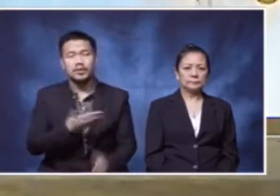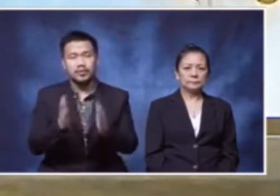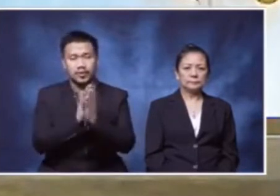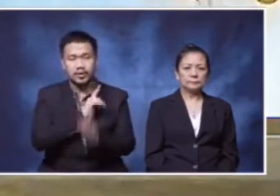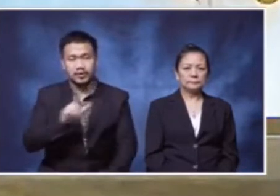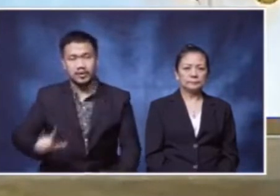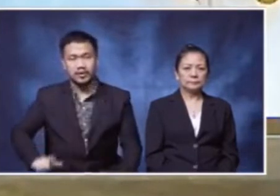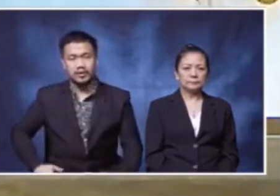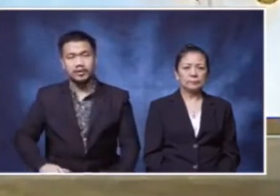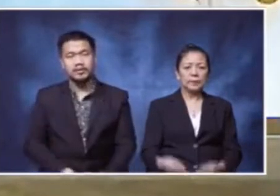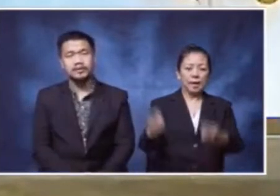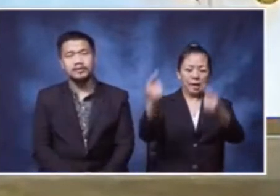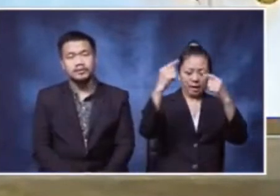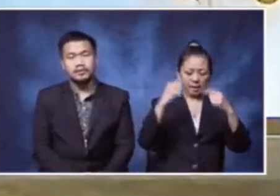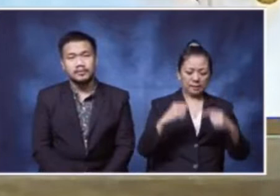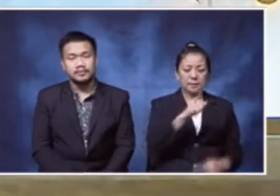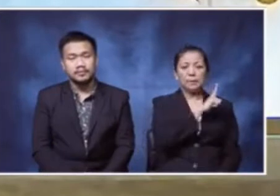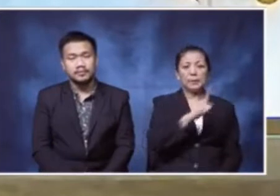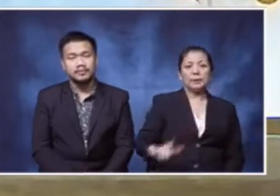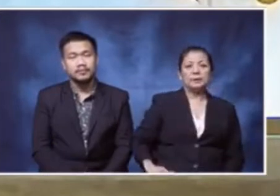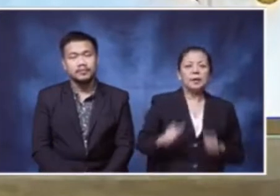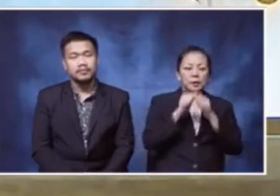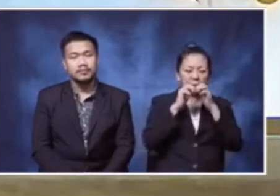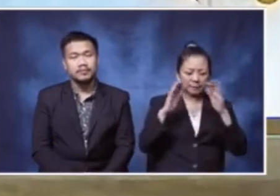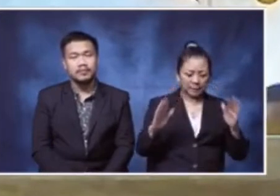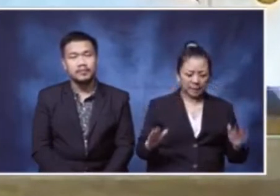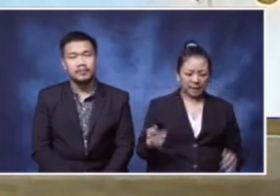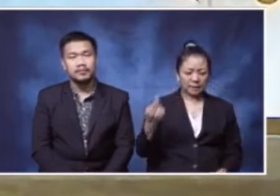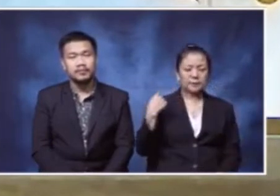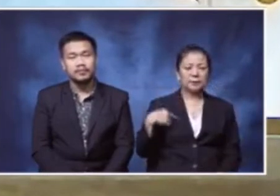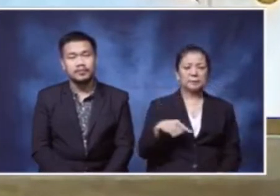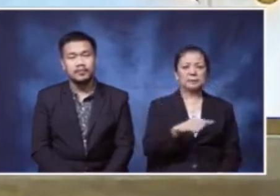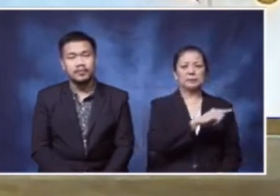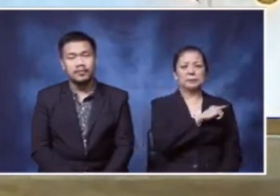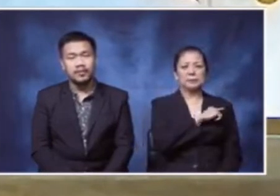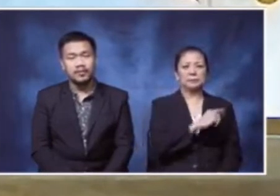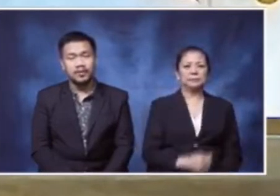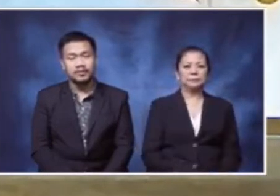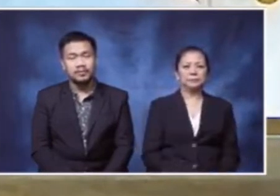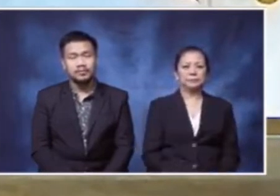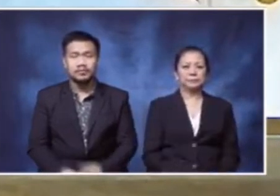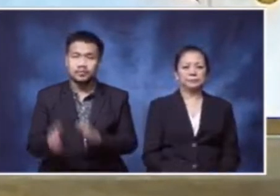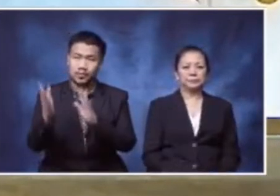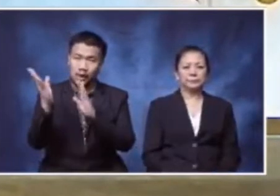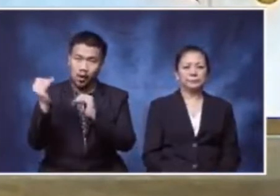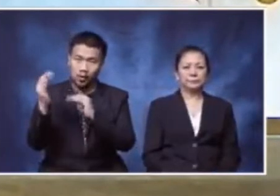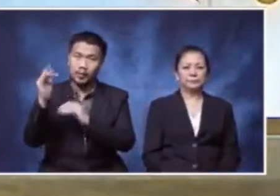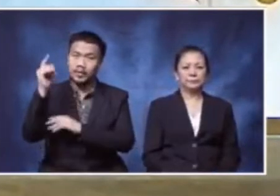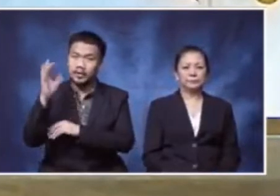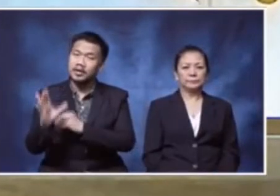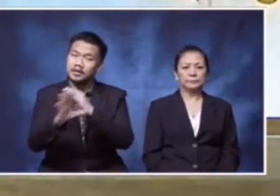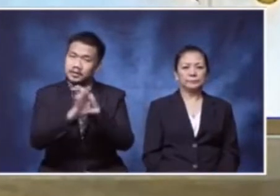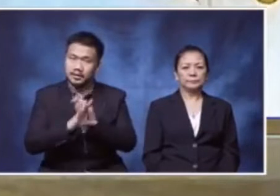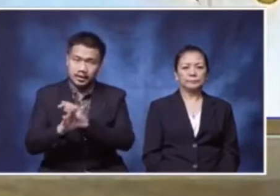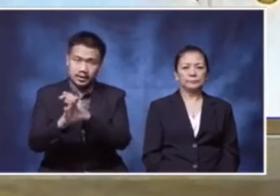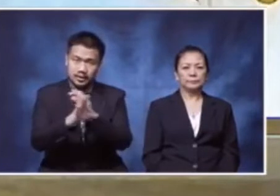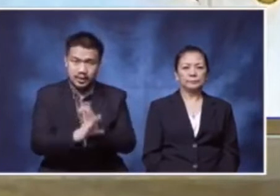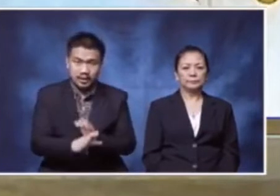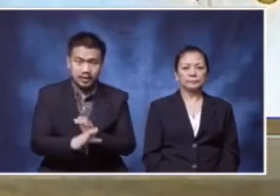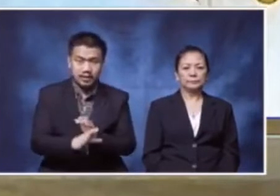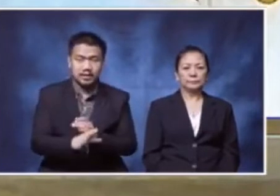Panginoon. Halina, Panginoon, at pagpalain kami. Nawa, ingatan ng Diyos ang mga mahal natin